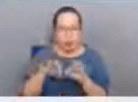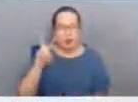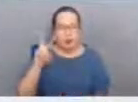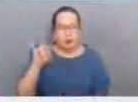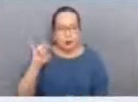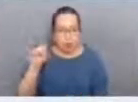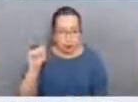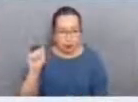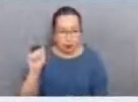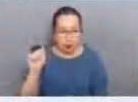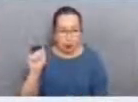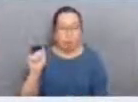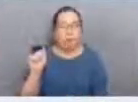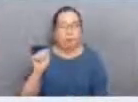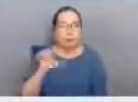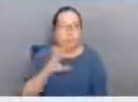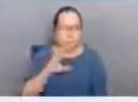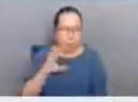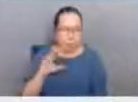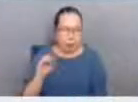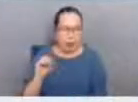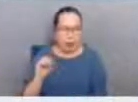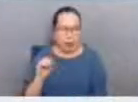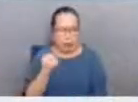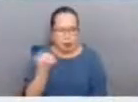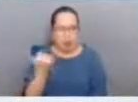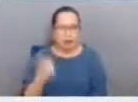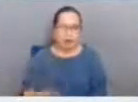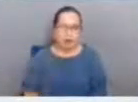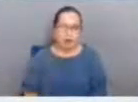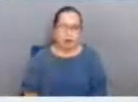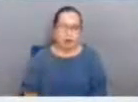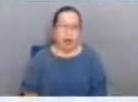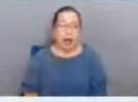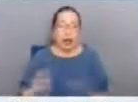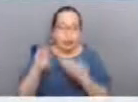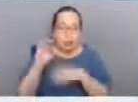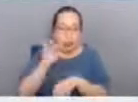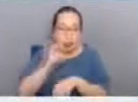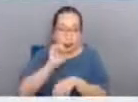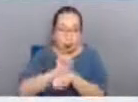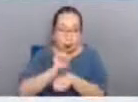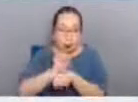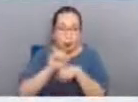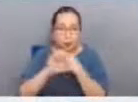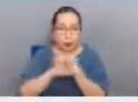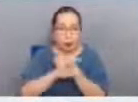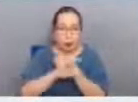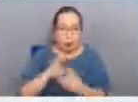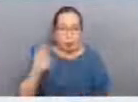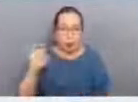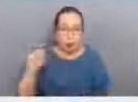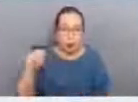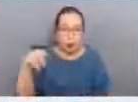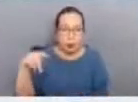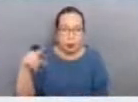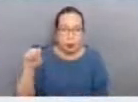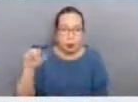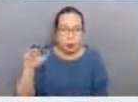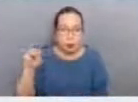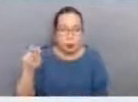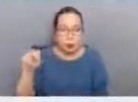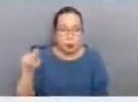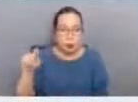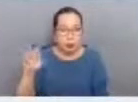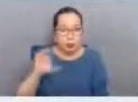ng illegal recruiters. No? Una-una, sa panahon po na ngayong pandemic, naglipa na po yung mga job offers na makikita ninyo